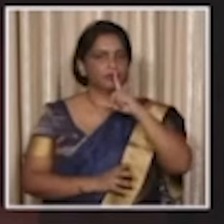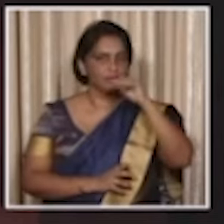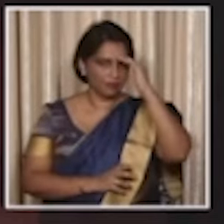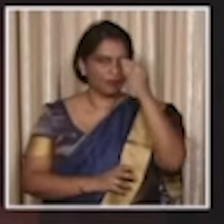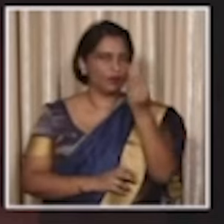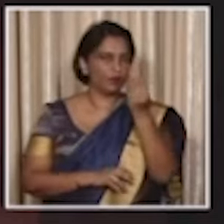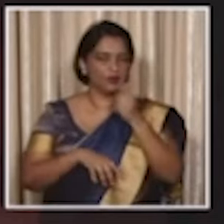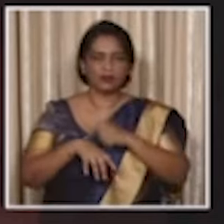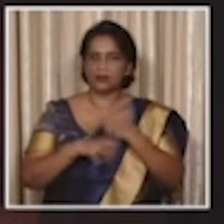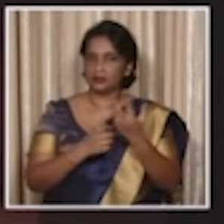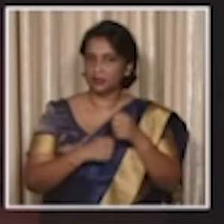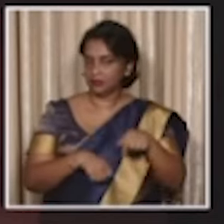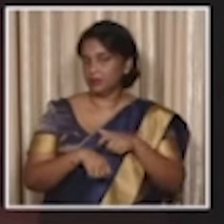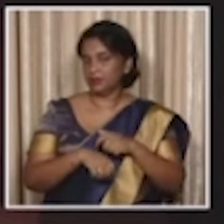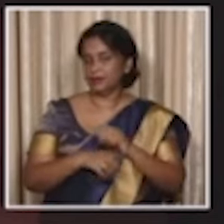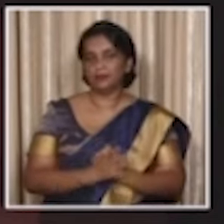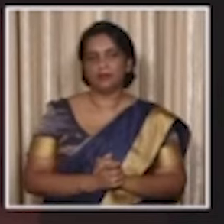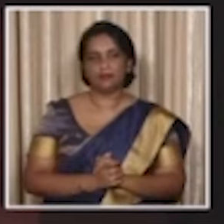පුංචි අවස්ථාවක් ගන්නවා මේ අවස්ථාවේ.